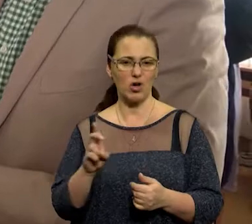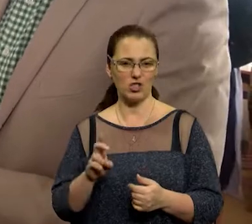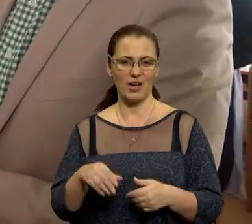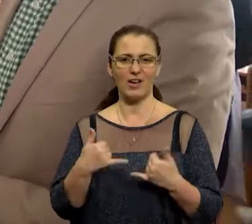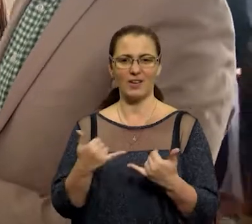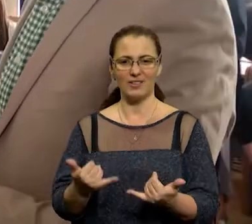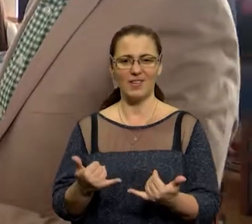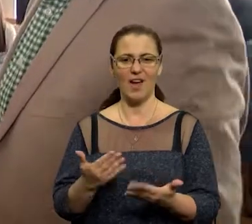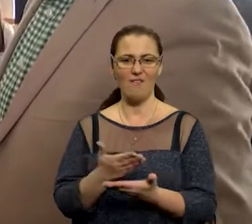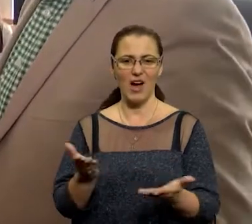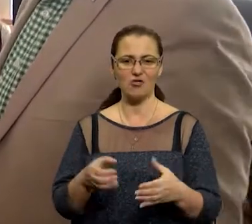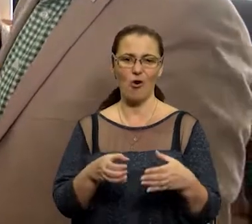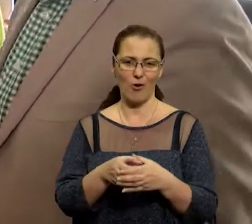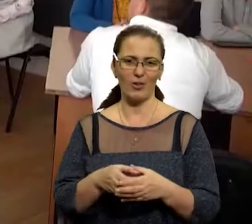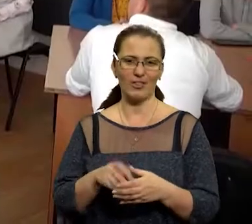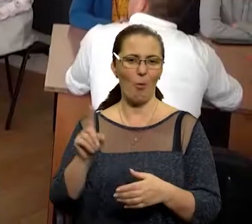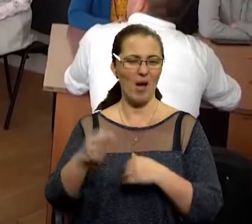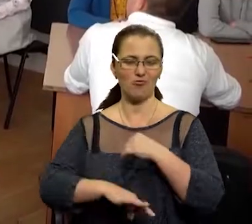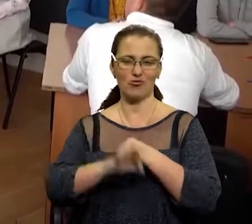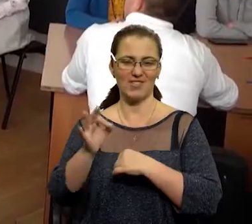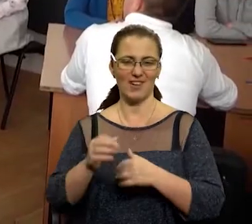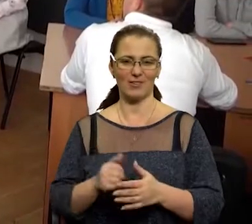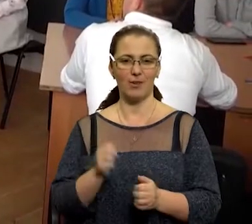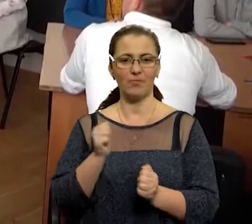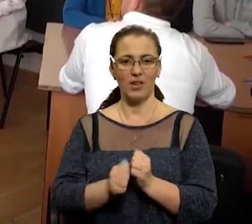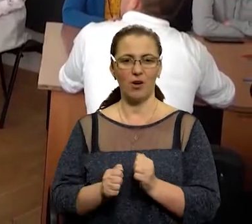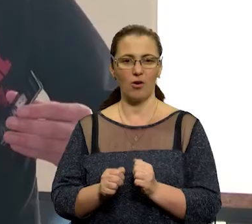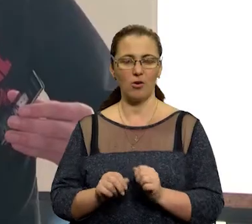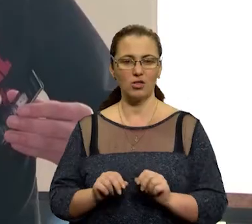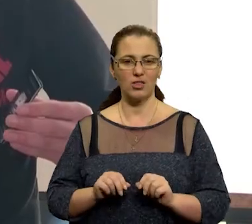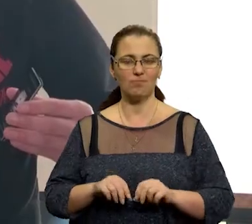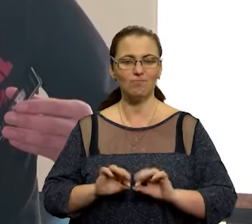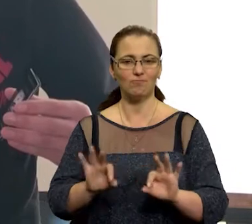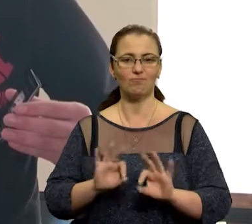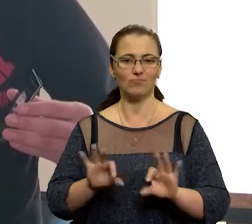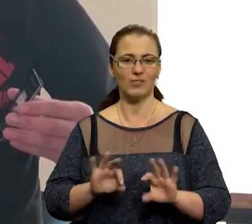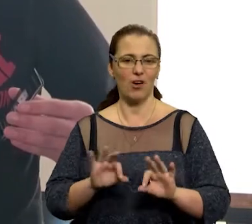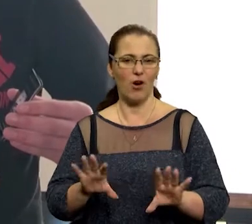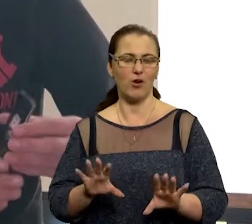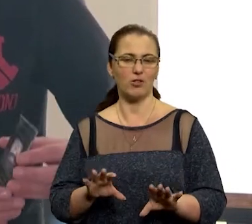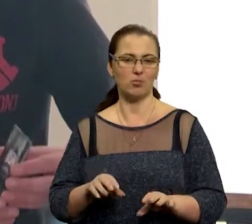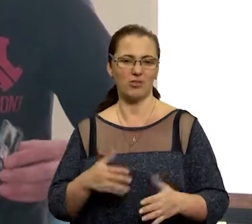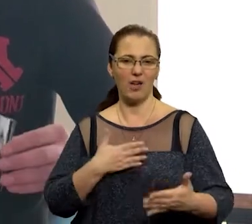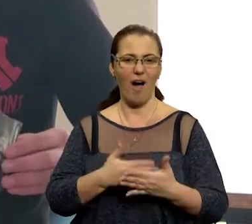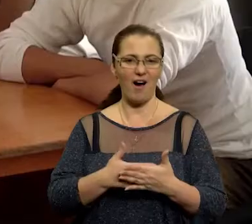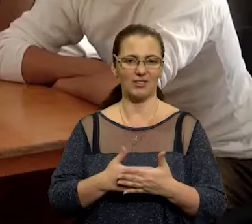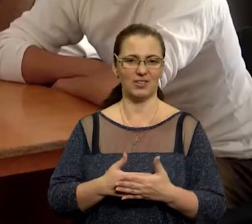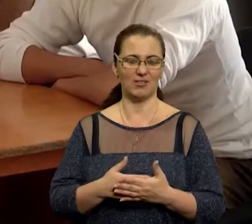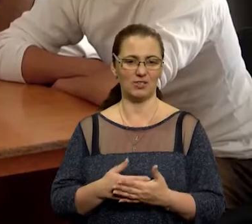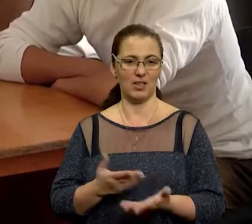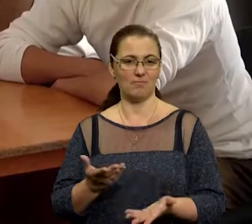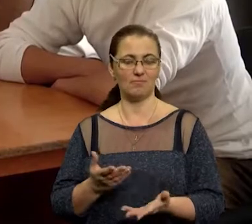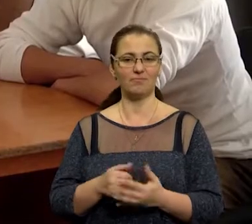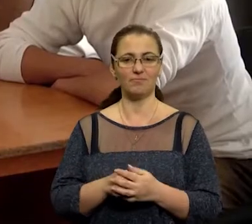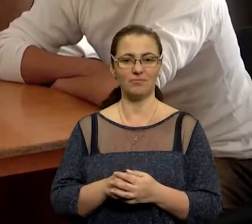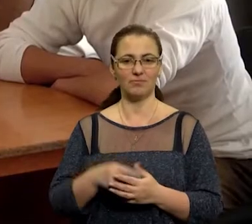першому західному. Кожен тренінг інтерактивний. Студенти у ролі справжніх підприємців, вчителі-інвестори.